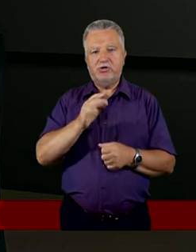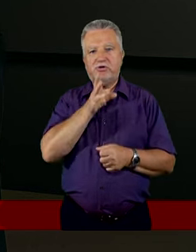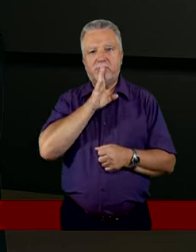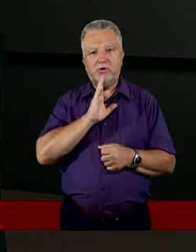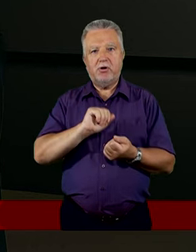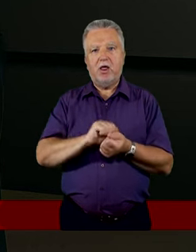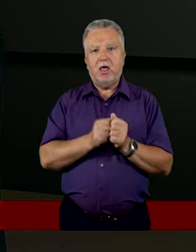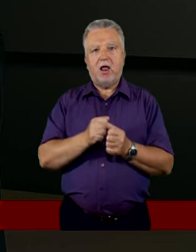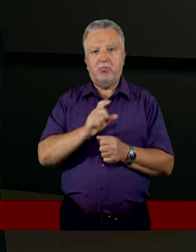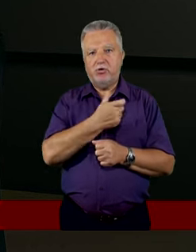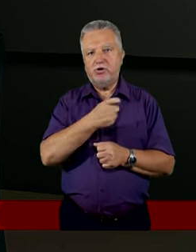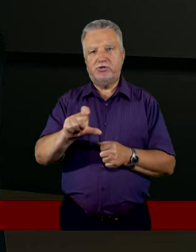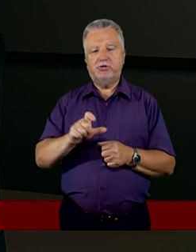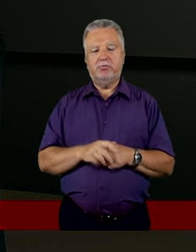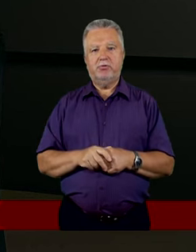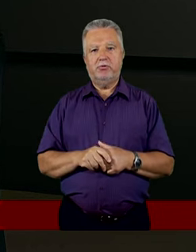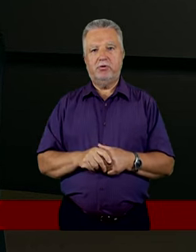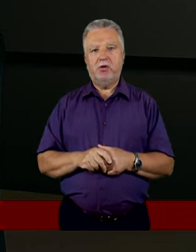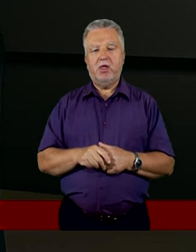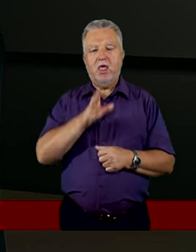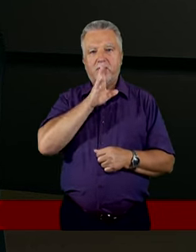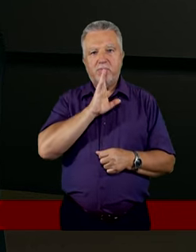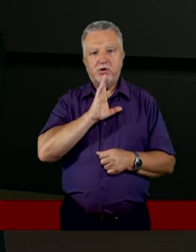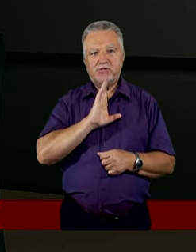tak. Misja